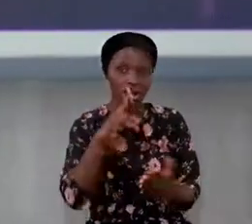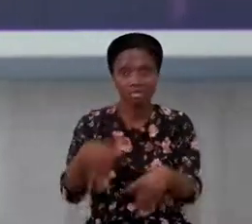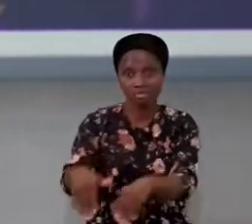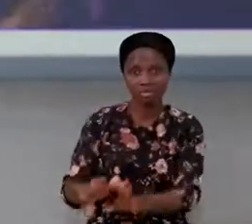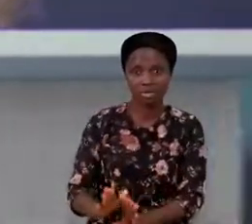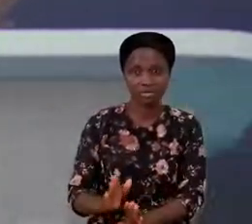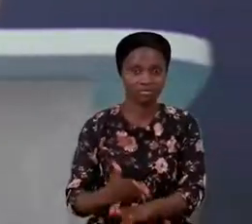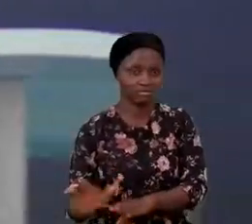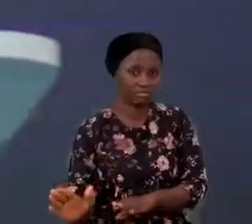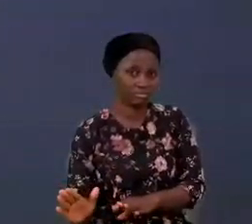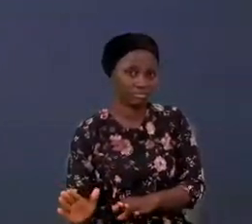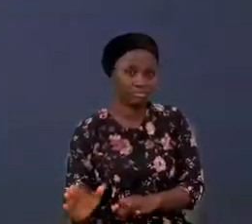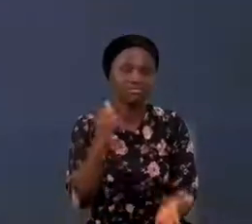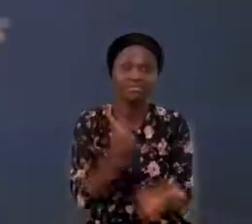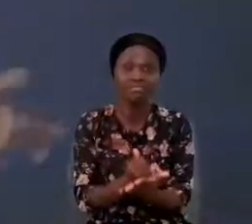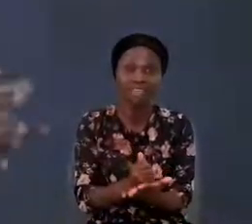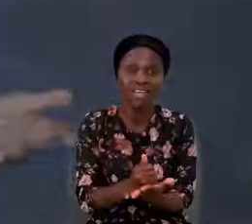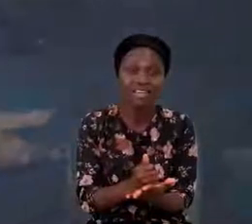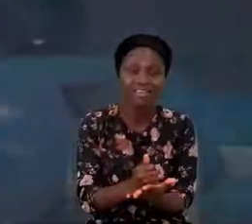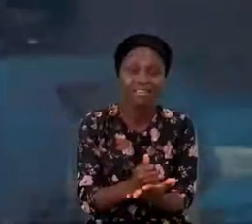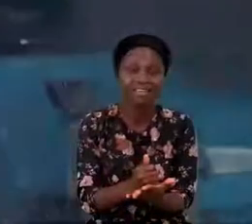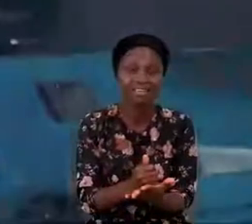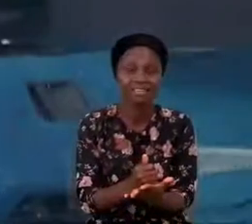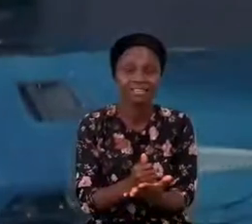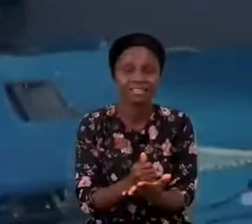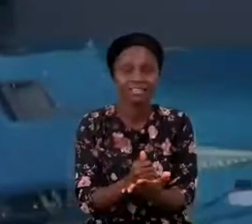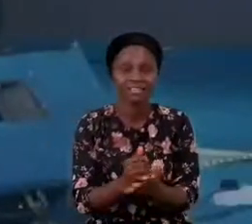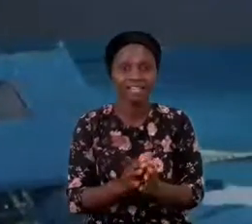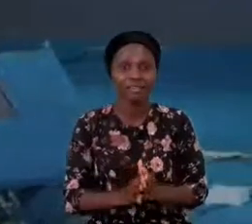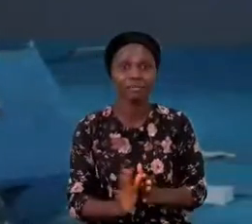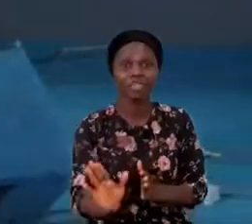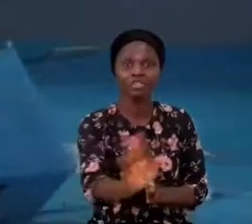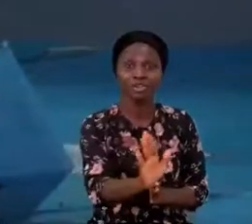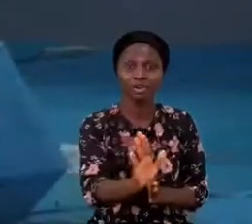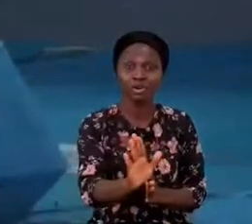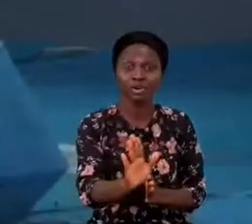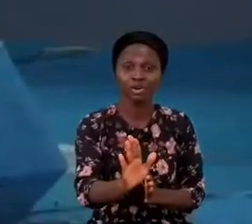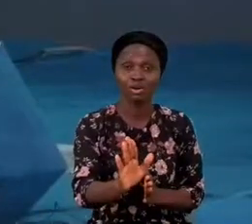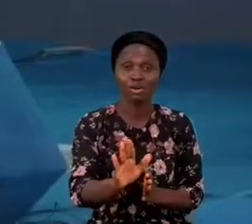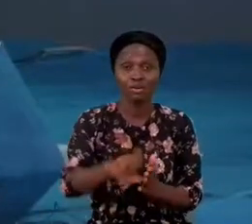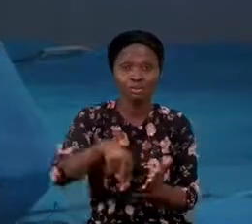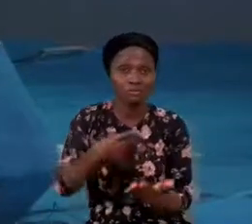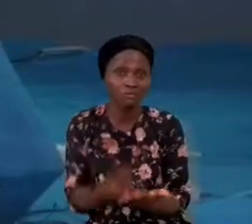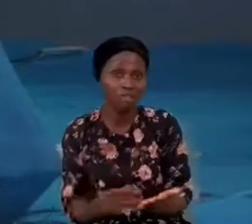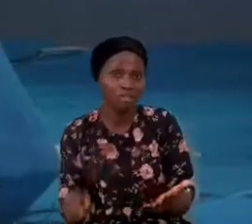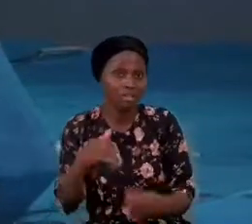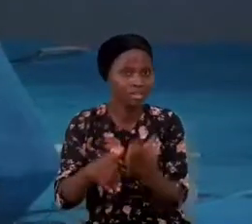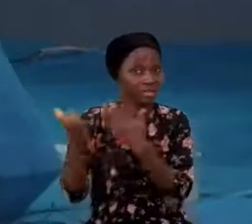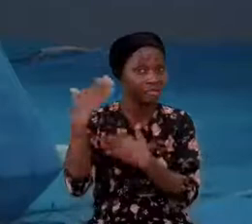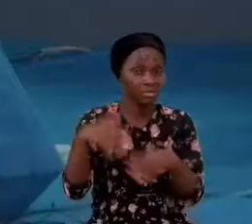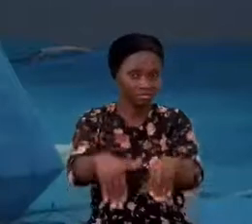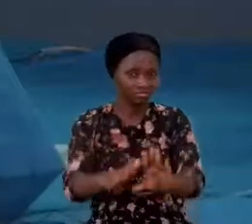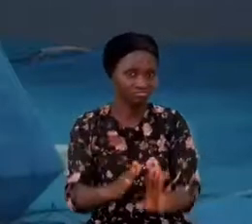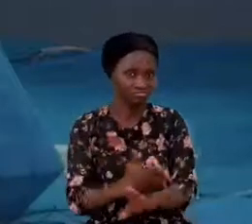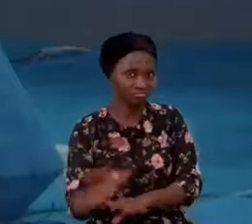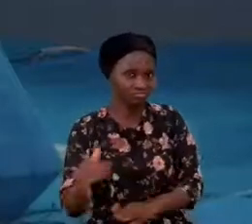Tes défaites du passé sont ensevelies. Et toutes ces choses négatives, ces sentiments